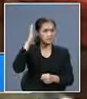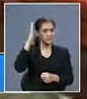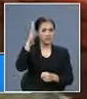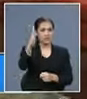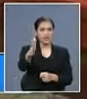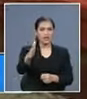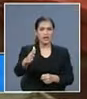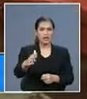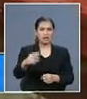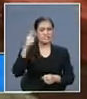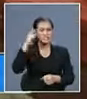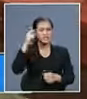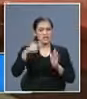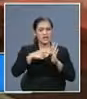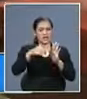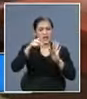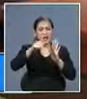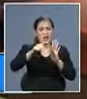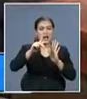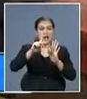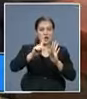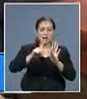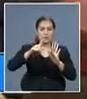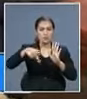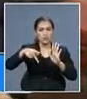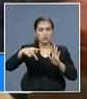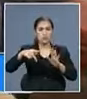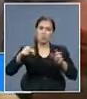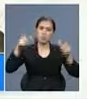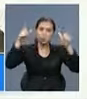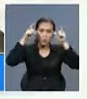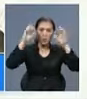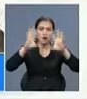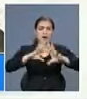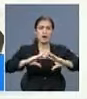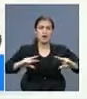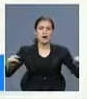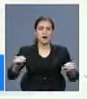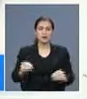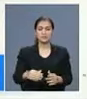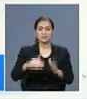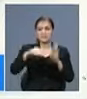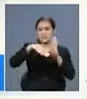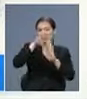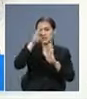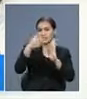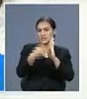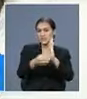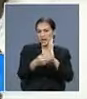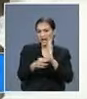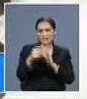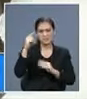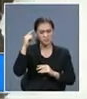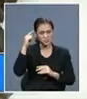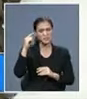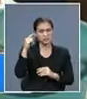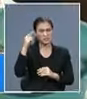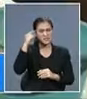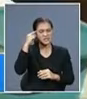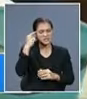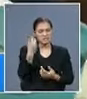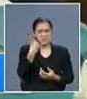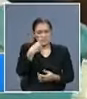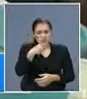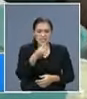เห็นวัวควายหลงเหลืออยู่อีกนะครับนอกจากนี้พฤติกรรมการบริโภคของคนไทยในภาคเหนือและอีสานก็นิยมกินตัวอ่อนที่อยู่ในท้องแม่วัวควายกันเป็นจำนวน